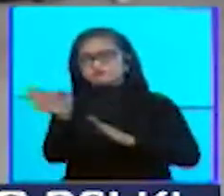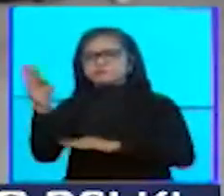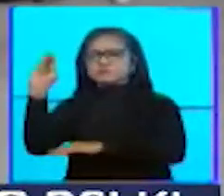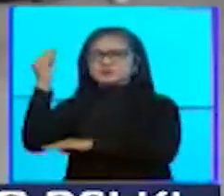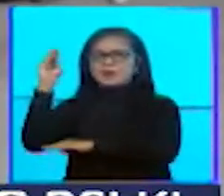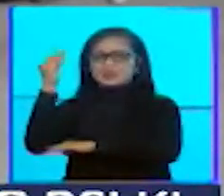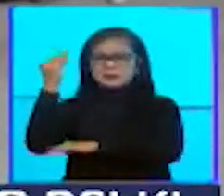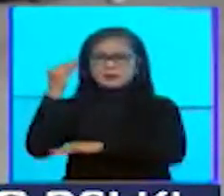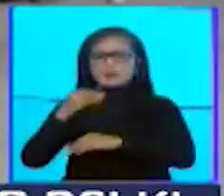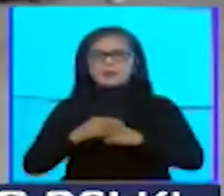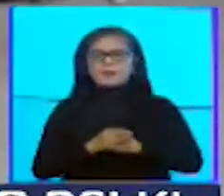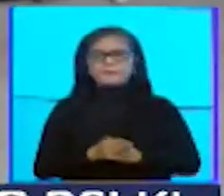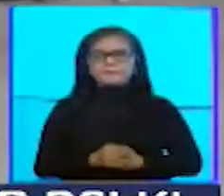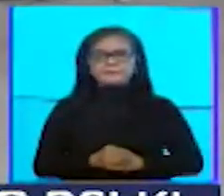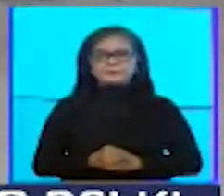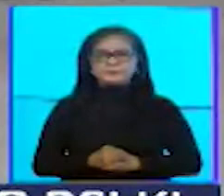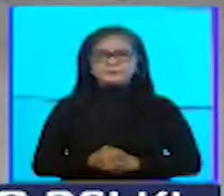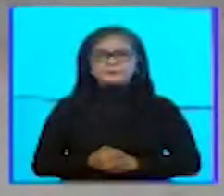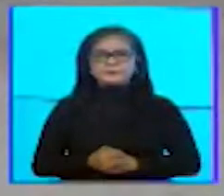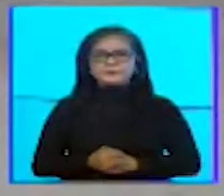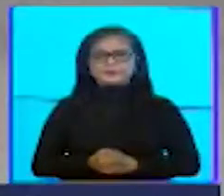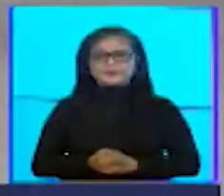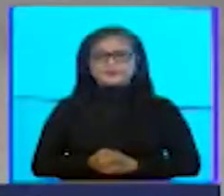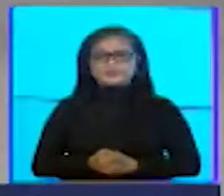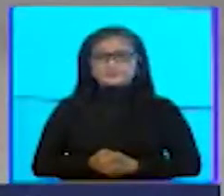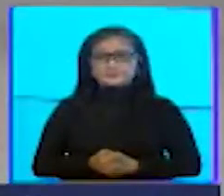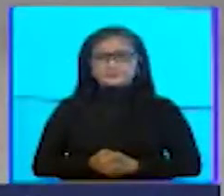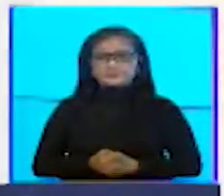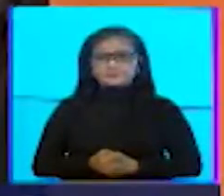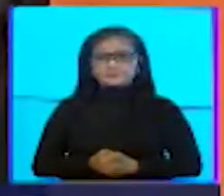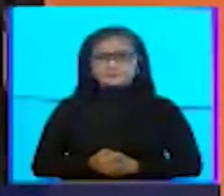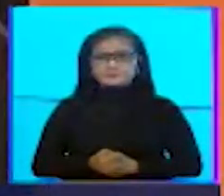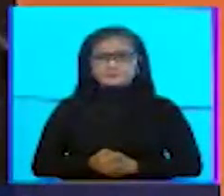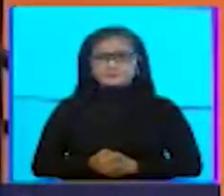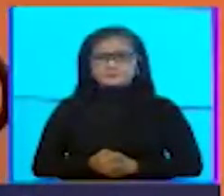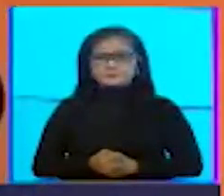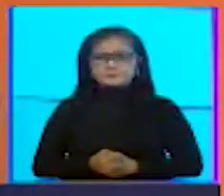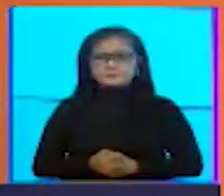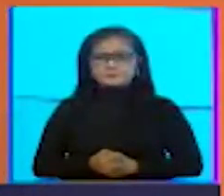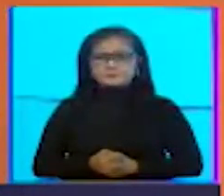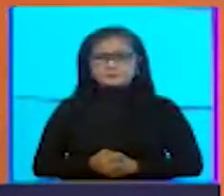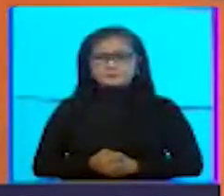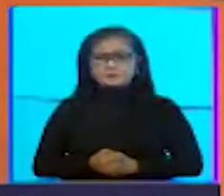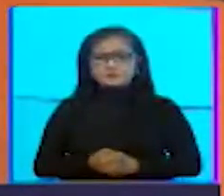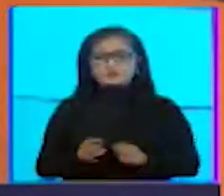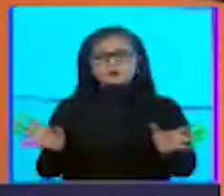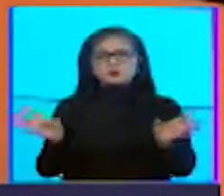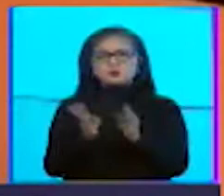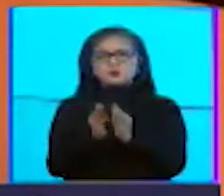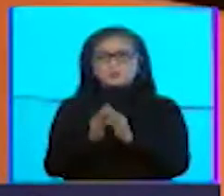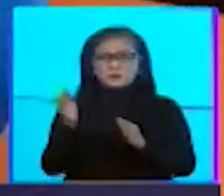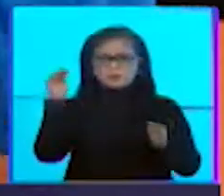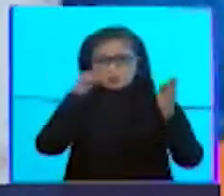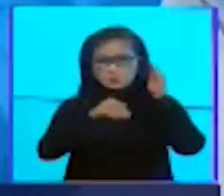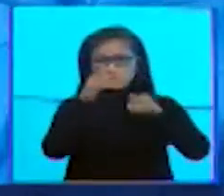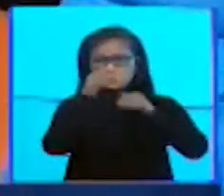untuk menentukan apakah mereka memang terjadi mutasi. Gelombang kepulangan pekerja migran akan terus terjadi